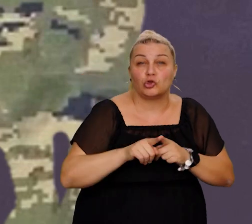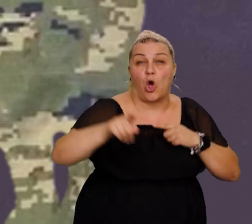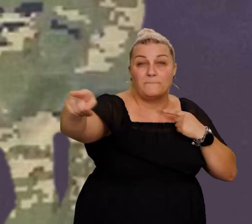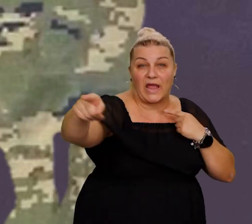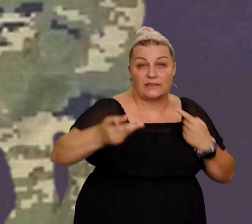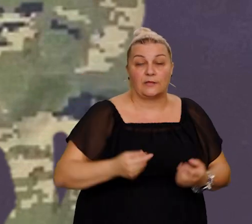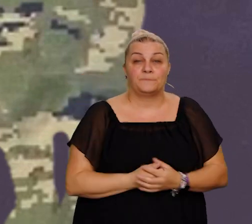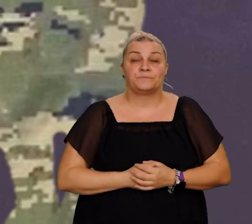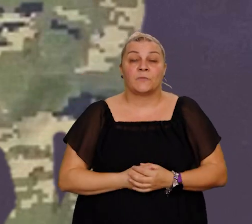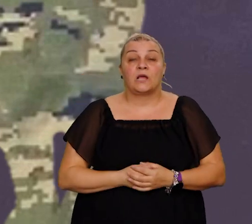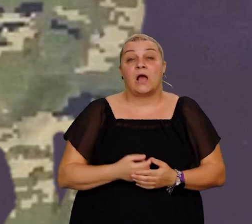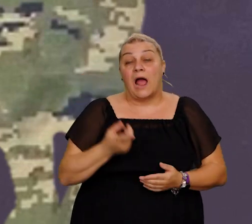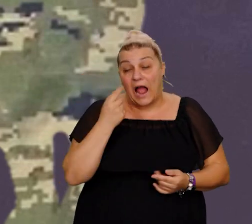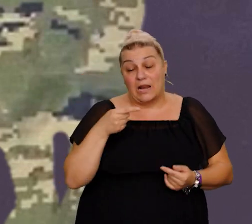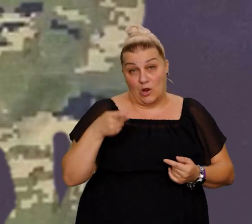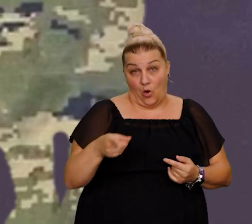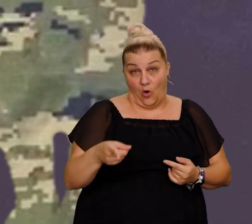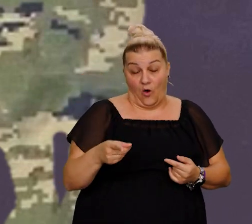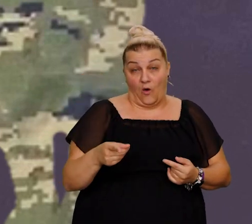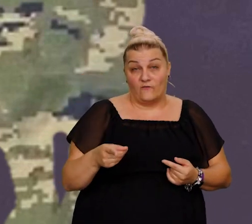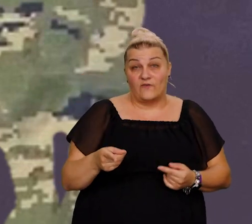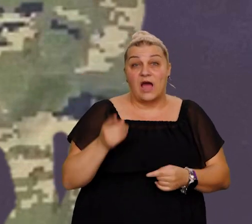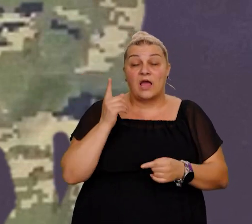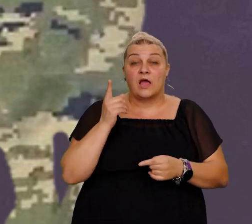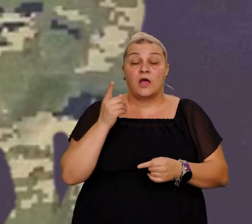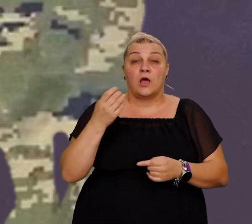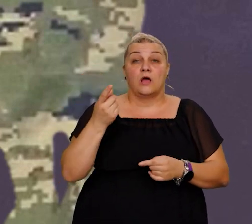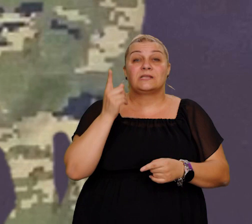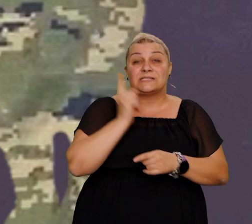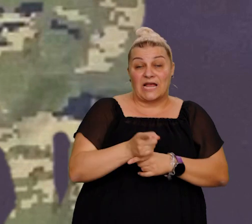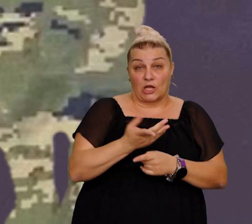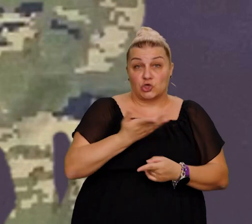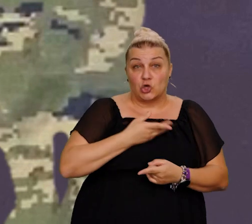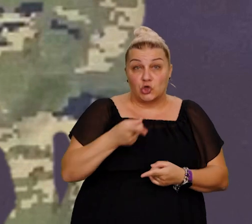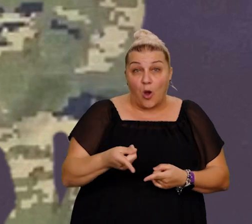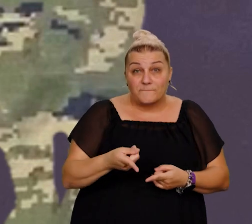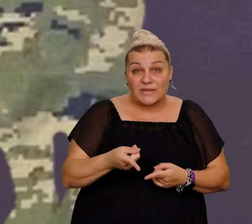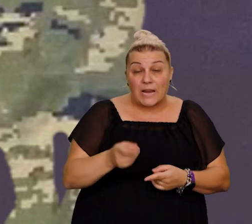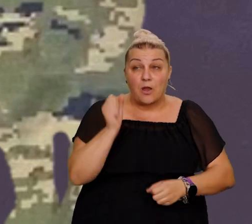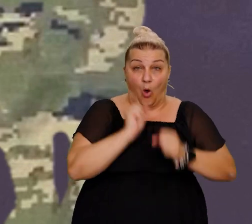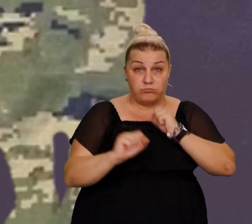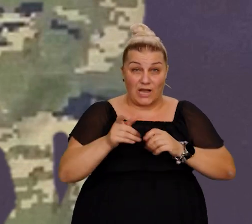Mada je i to za taj zadatak koji je njima naređen,